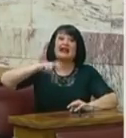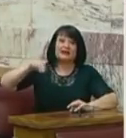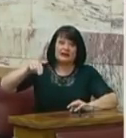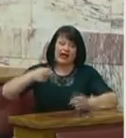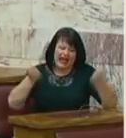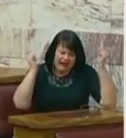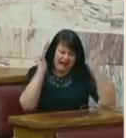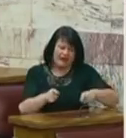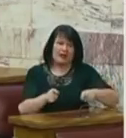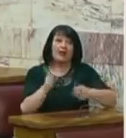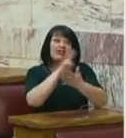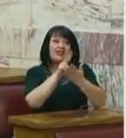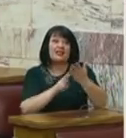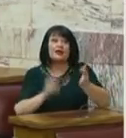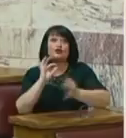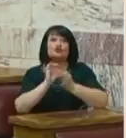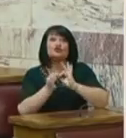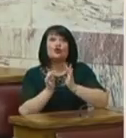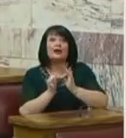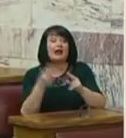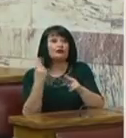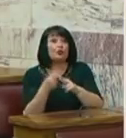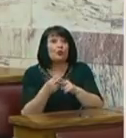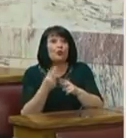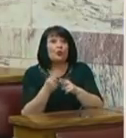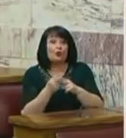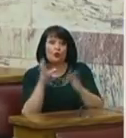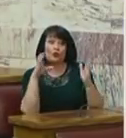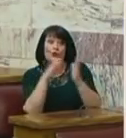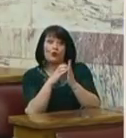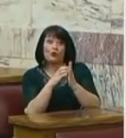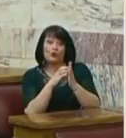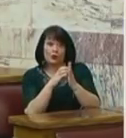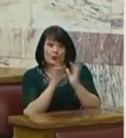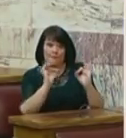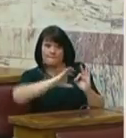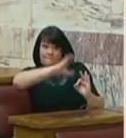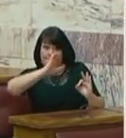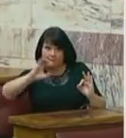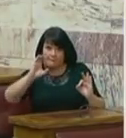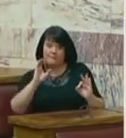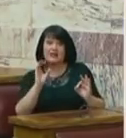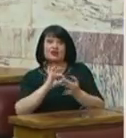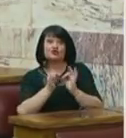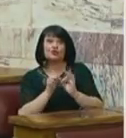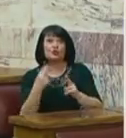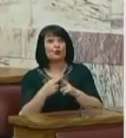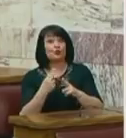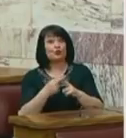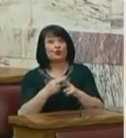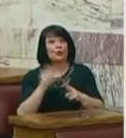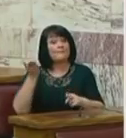με κρίσιμα κεφάλαια της ιστορίας της Μακεδονίας, ιδίως με